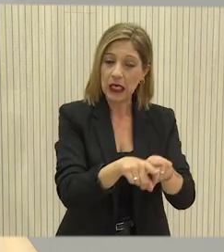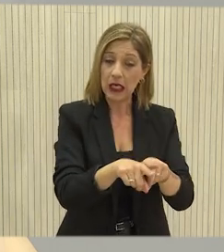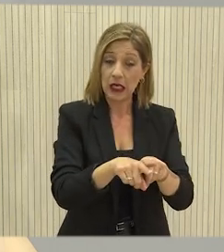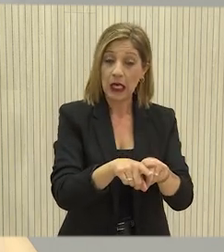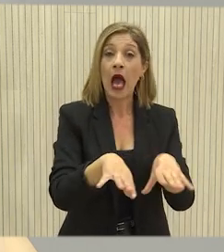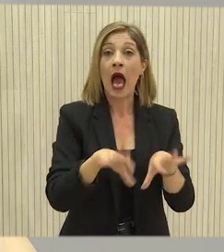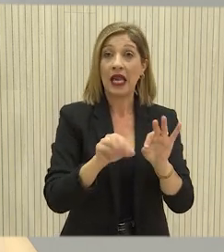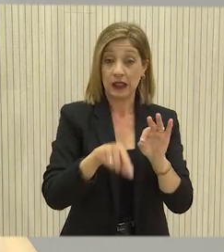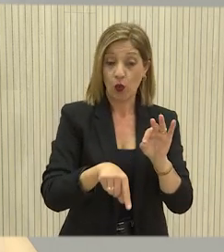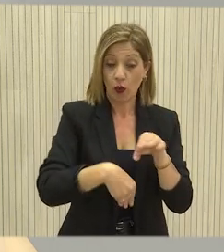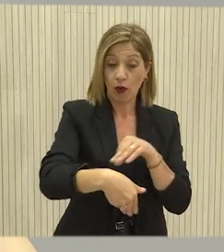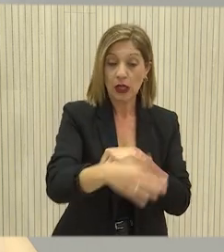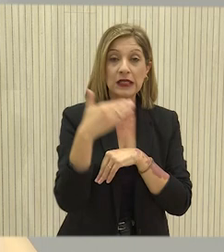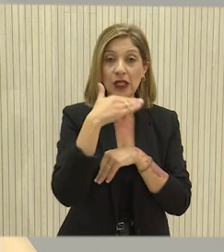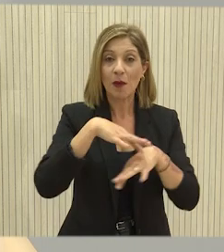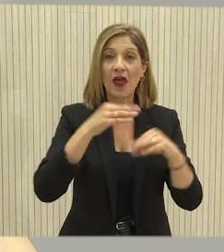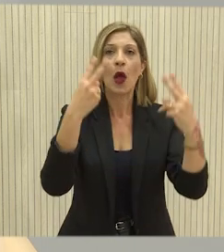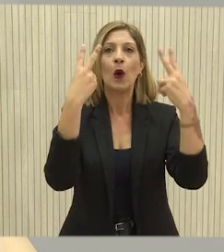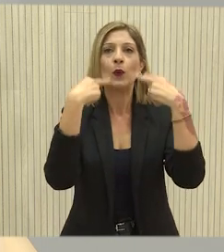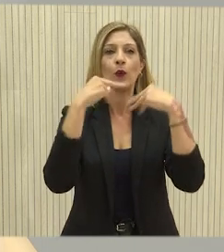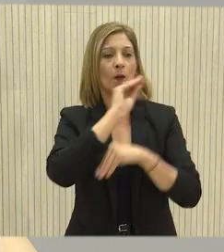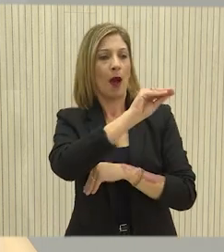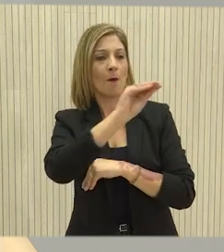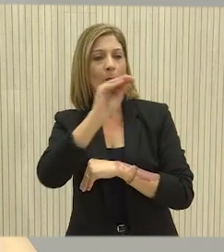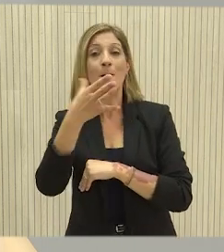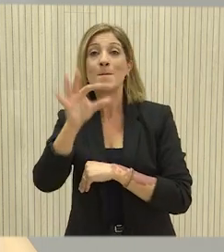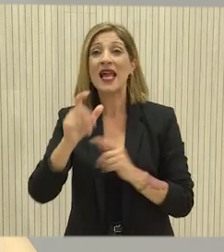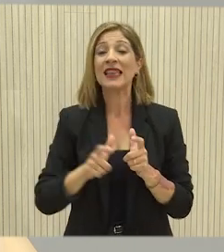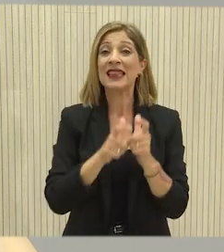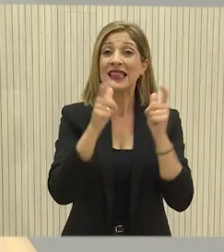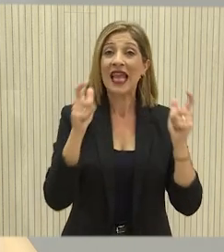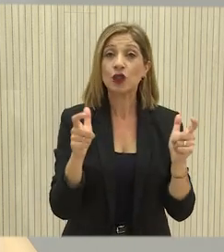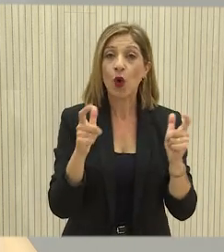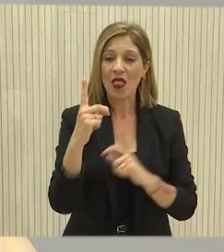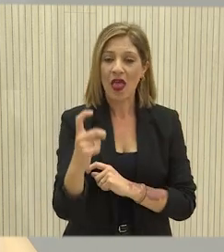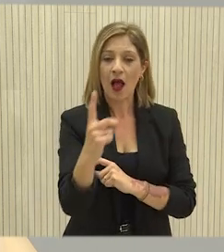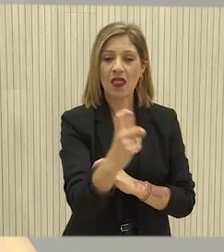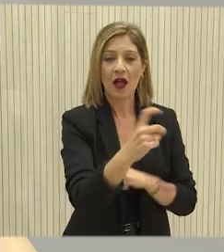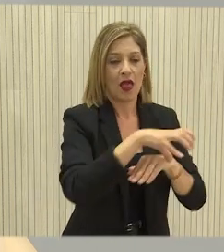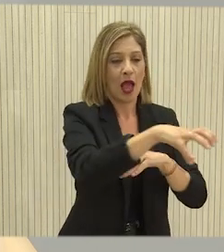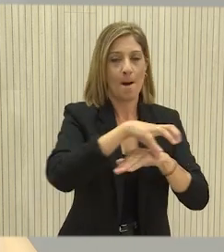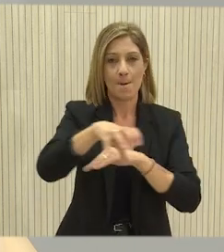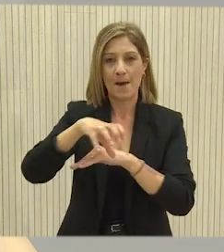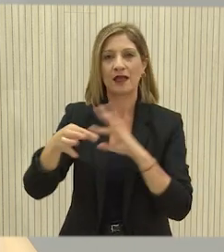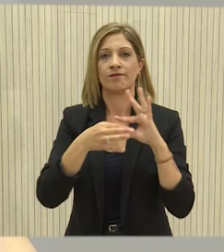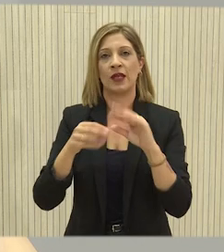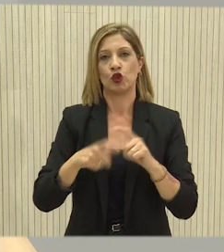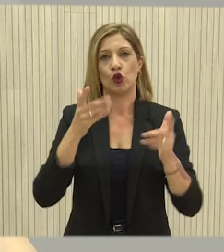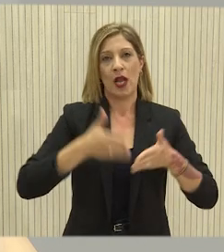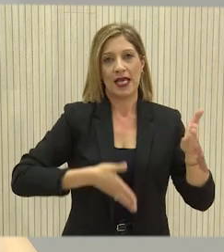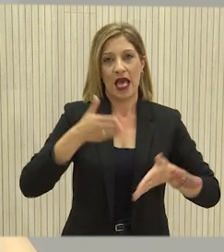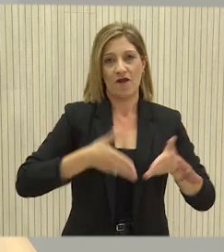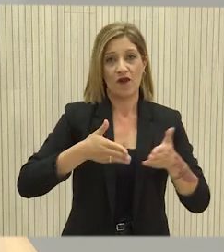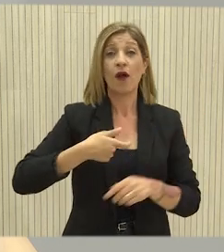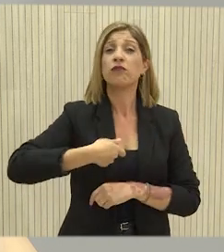λίγες μέρες αρχίζει η εγκατάσταση κλιματιστικών στα πρώτα 50 σχολεία, 10 σε κάθε επαρχία, σε συνεργασία με τις σχολικές εφορίες.